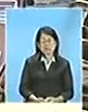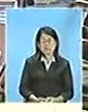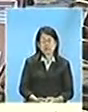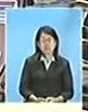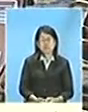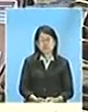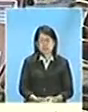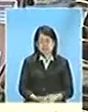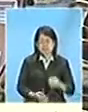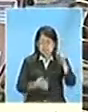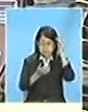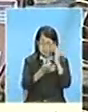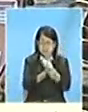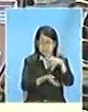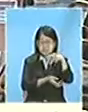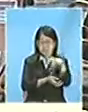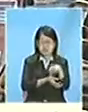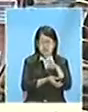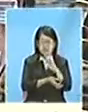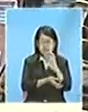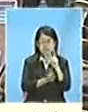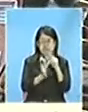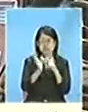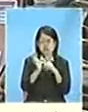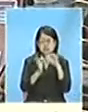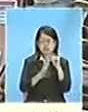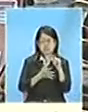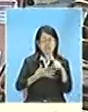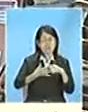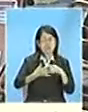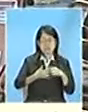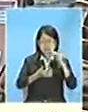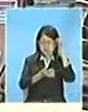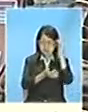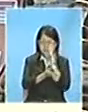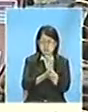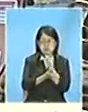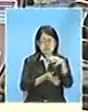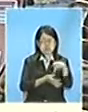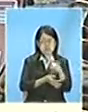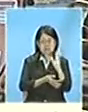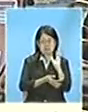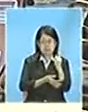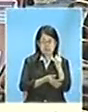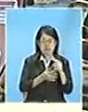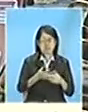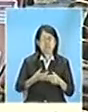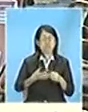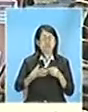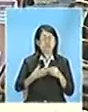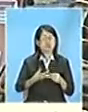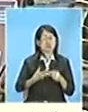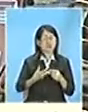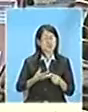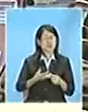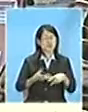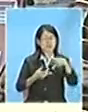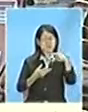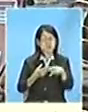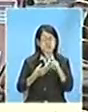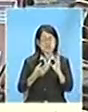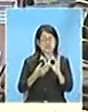ลตำรวจโทพิชัยสุนทรสัจบูรณ์พลตำรวจเอกพิชิตควรเตชคุปนายพิเชษ